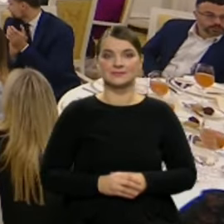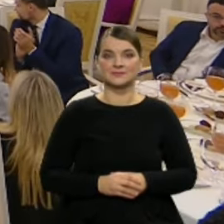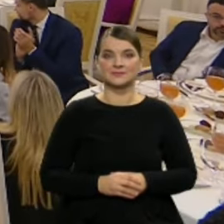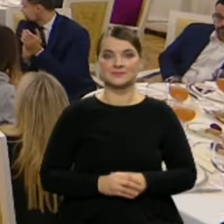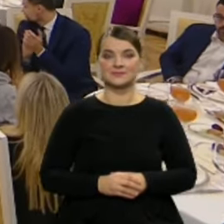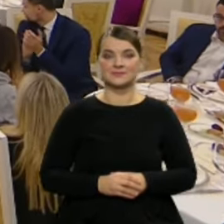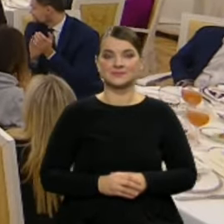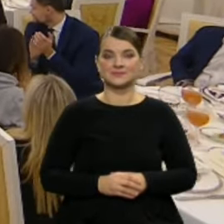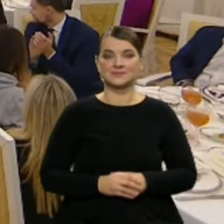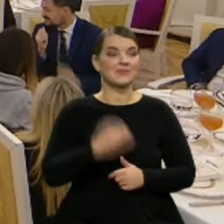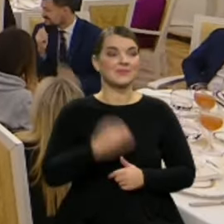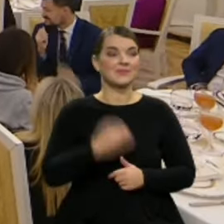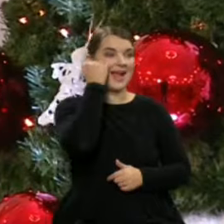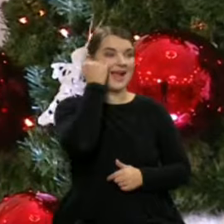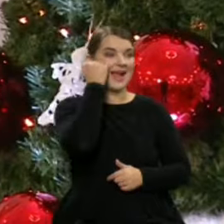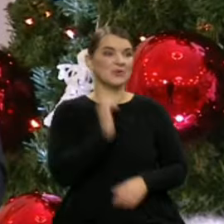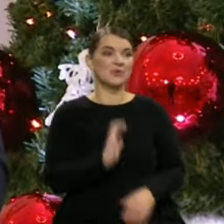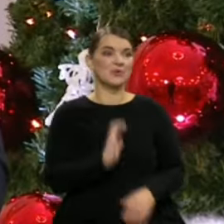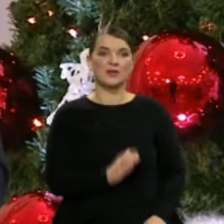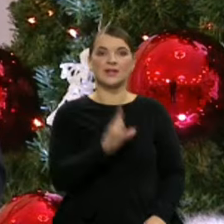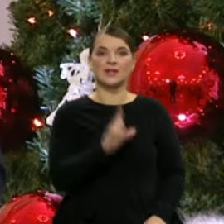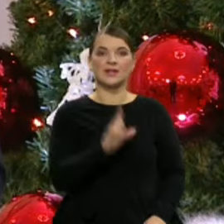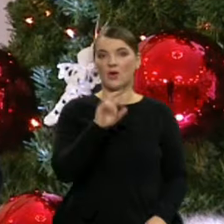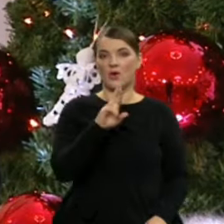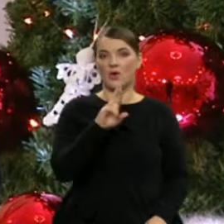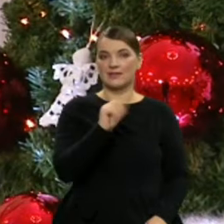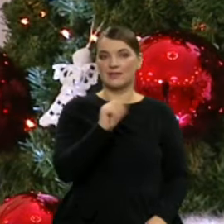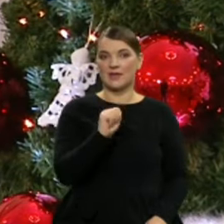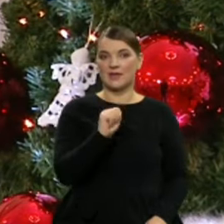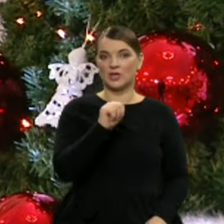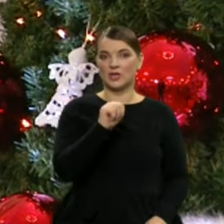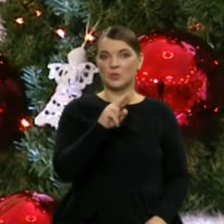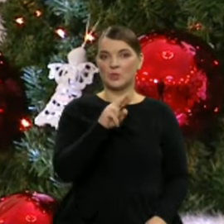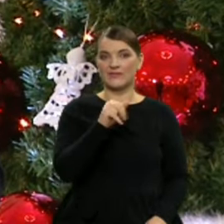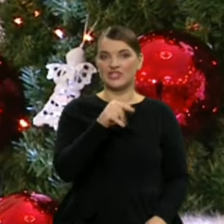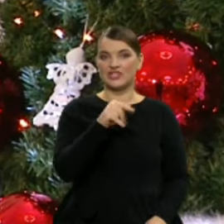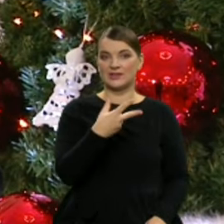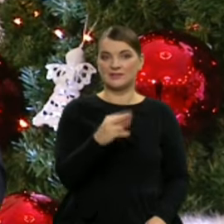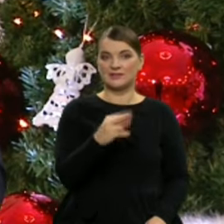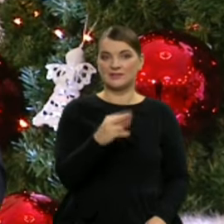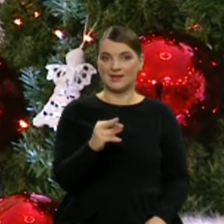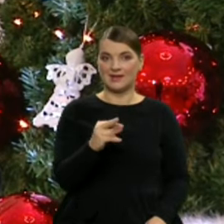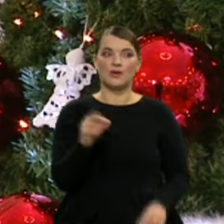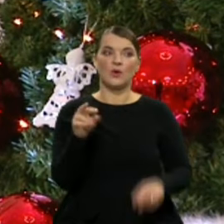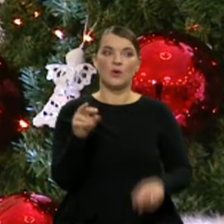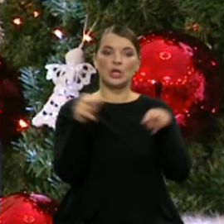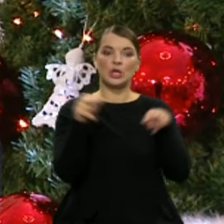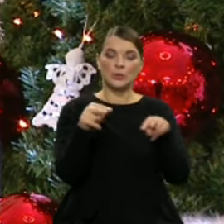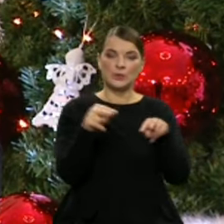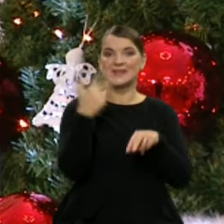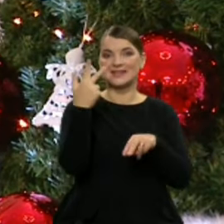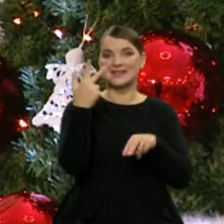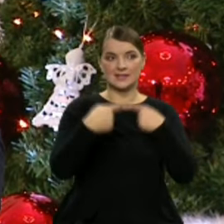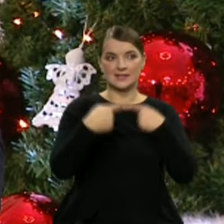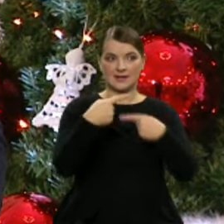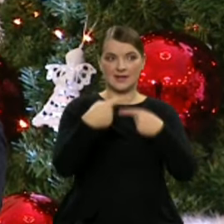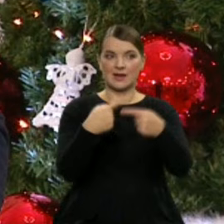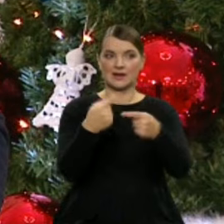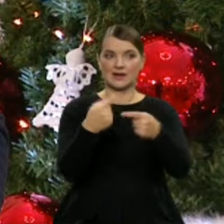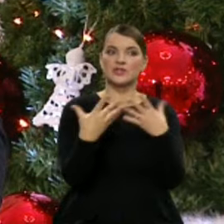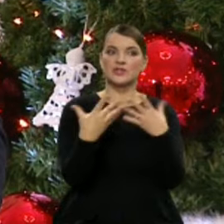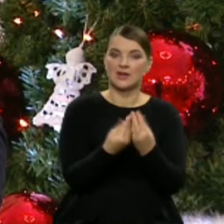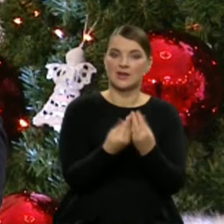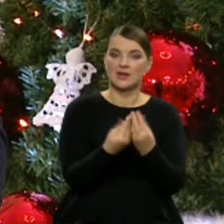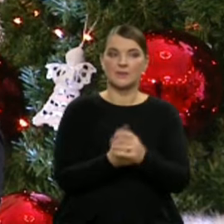Dėkojame poniai Loretai Juravičiniai už liudijimą ir už tą 3 kartų šeimą. O